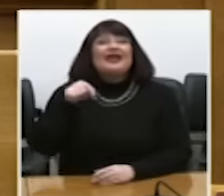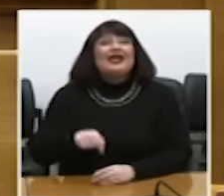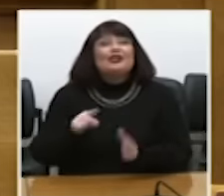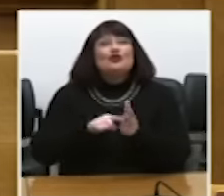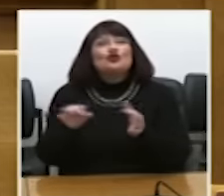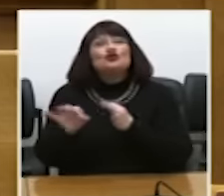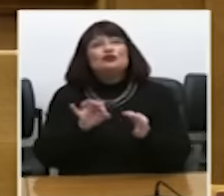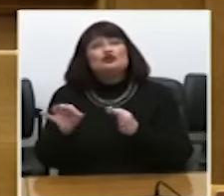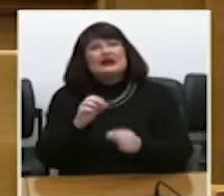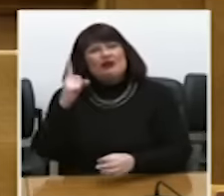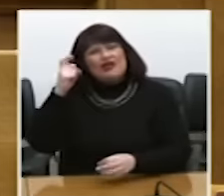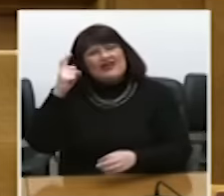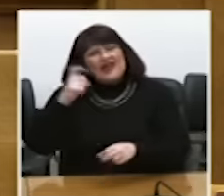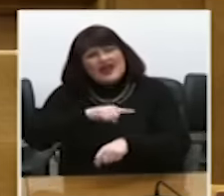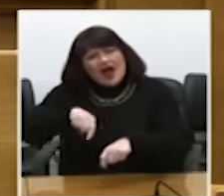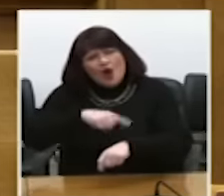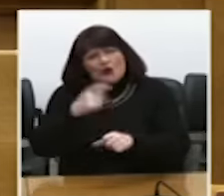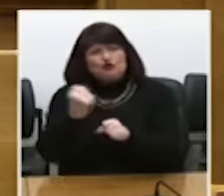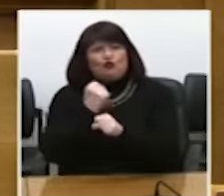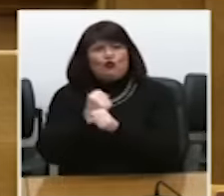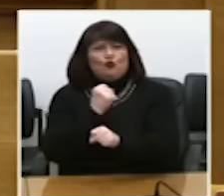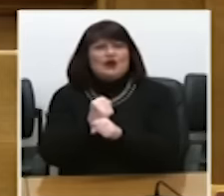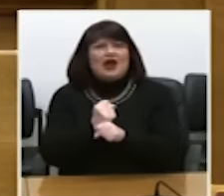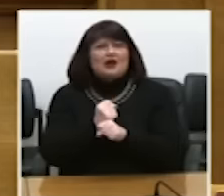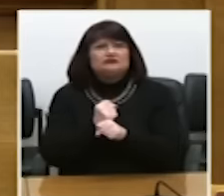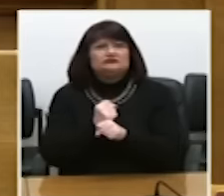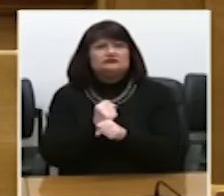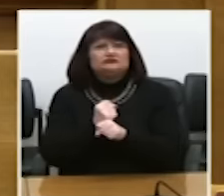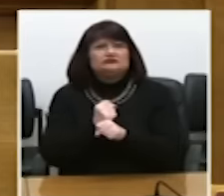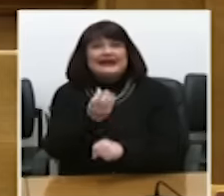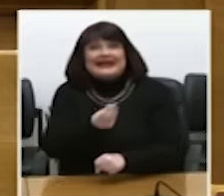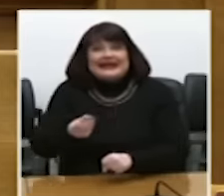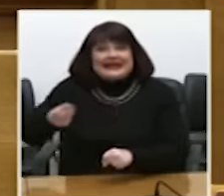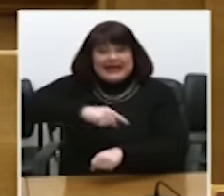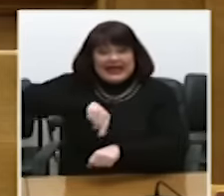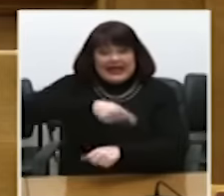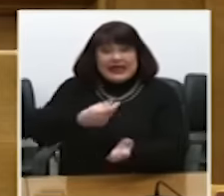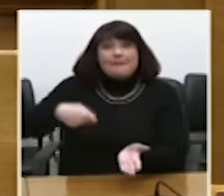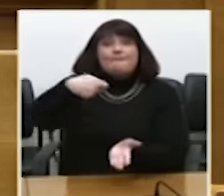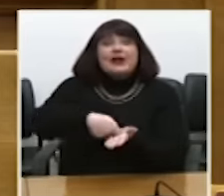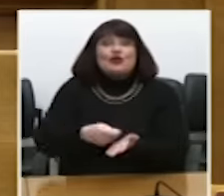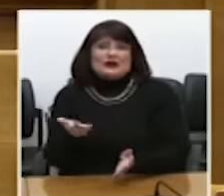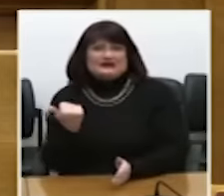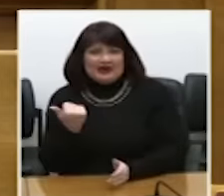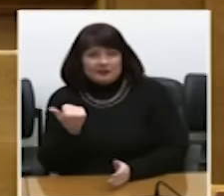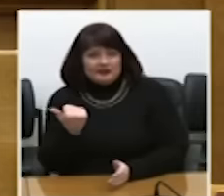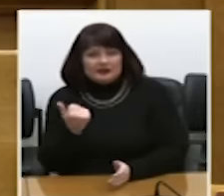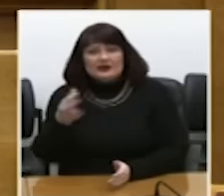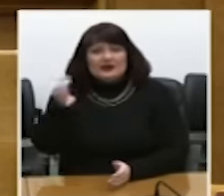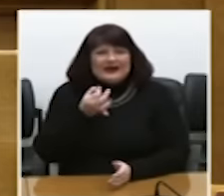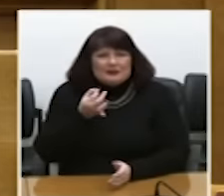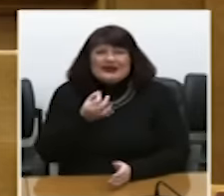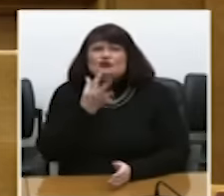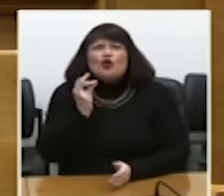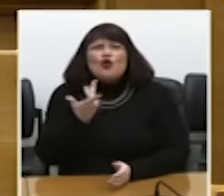δεκάωρη εργασία χωρίς υπεροριακή αμοιβή και λέγατε ότι το κάνετε να διευκολύνετε